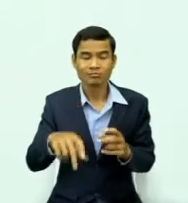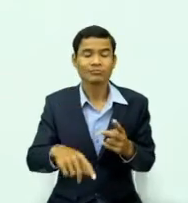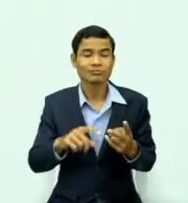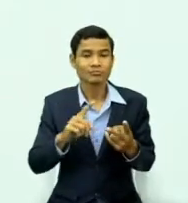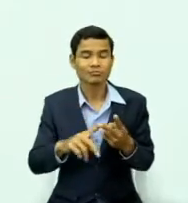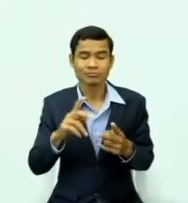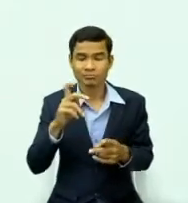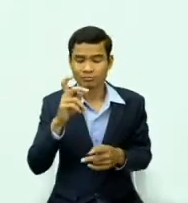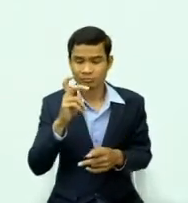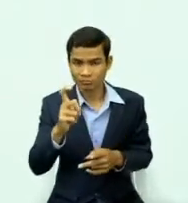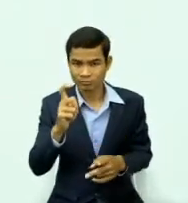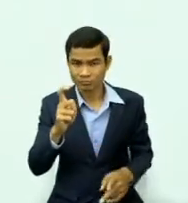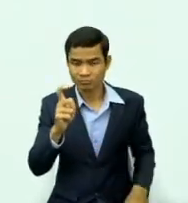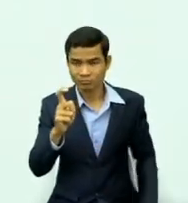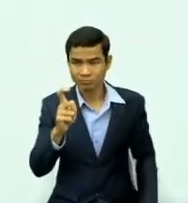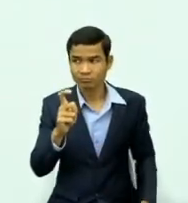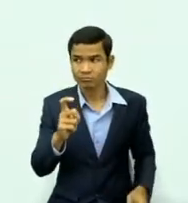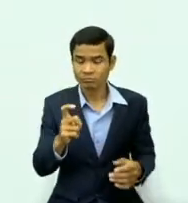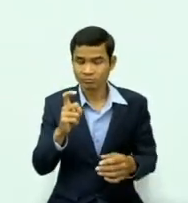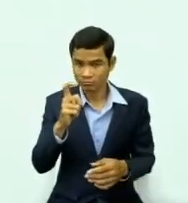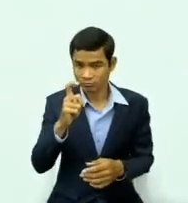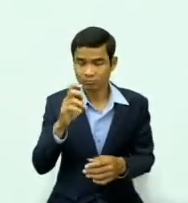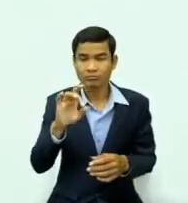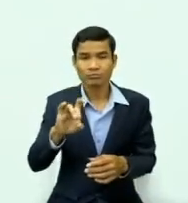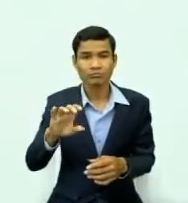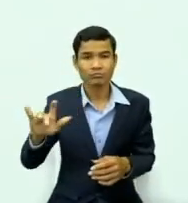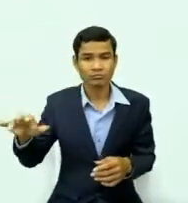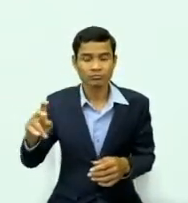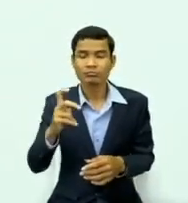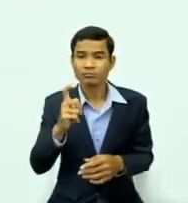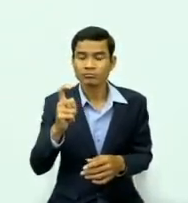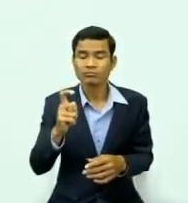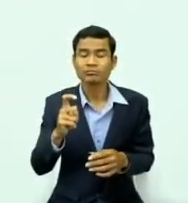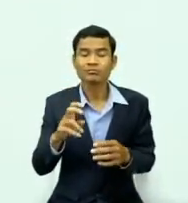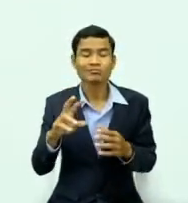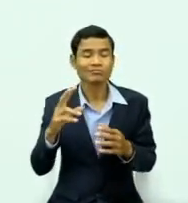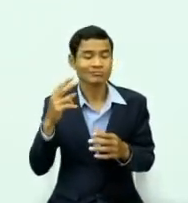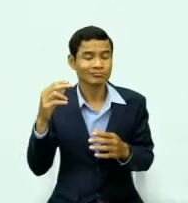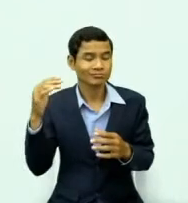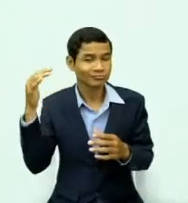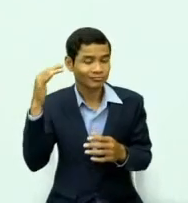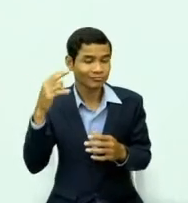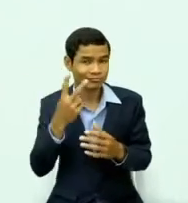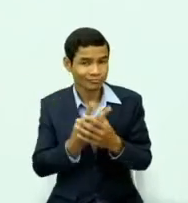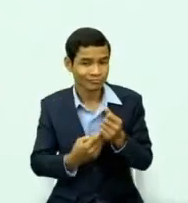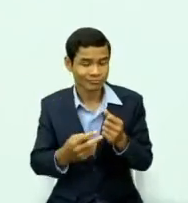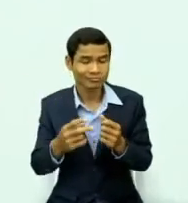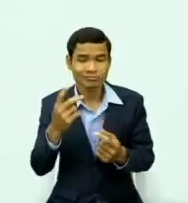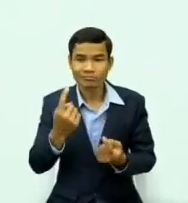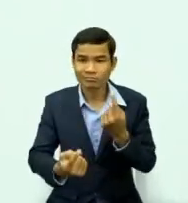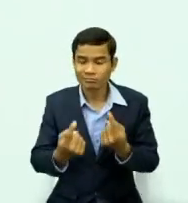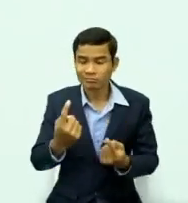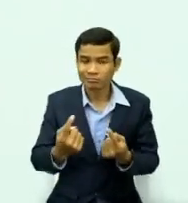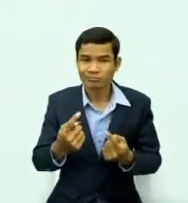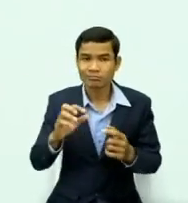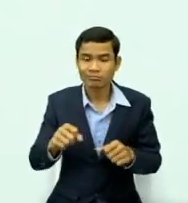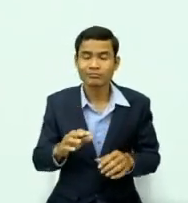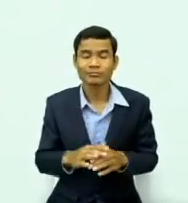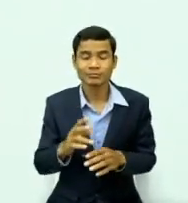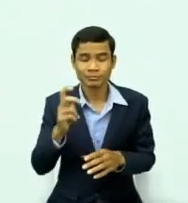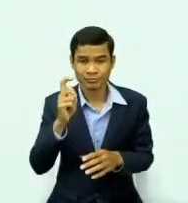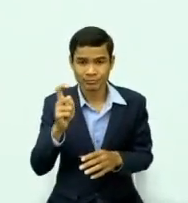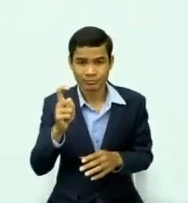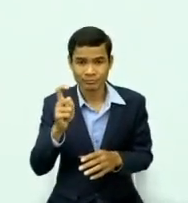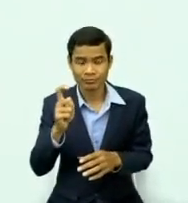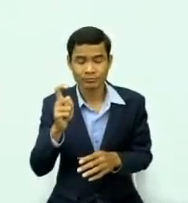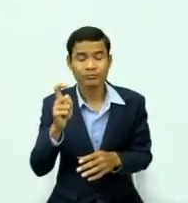mớ mùi nữa chìa, sô cô nịp chân chân nè, khó. Chà, được chân nè. Sô cô nè, khó,